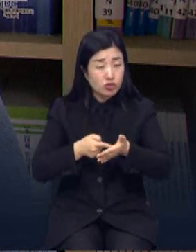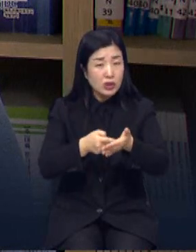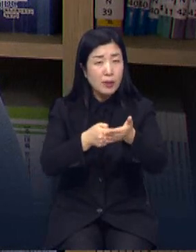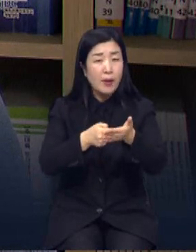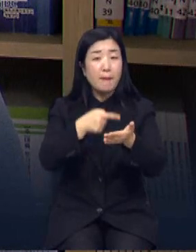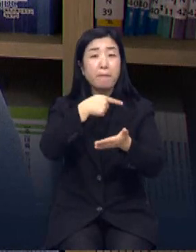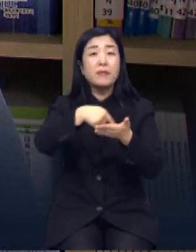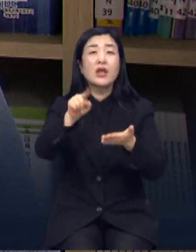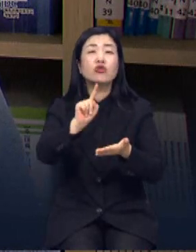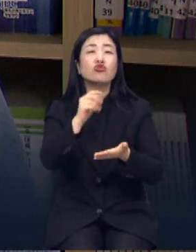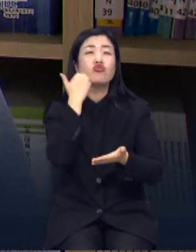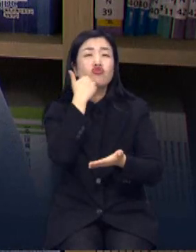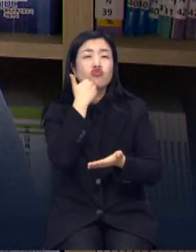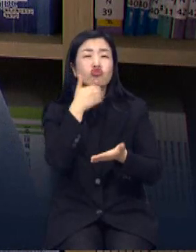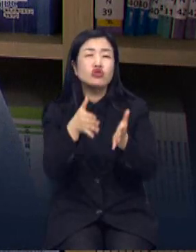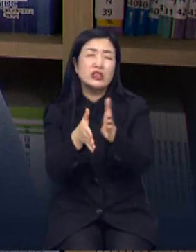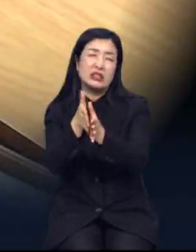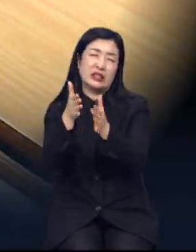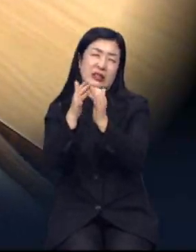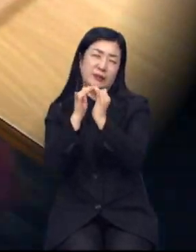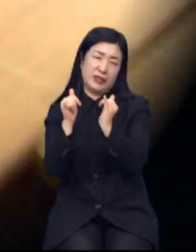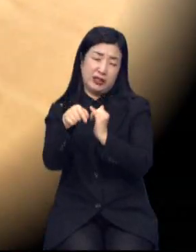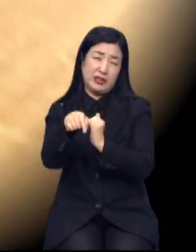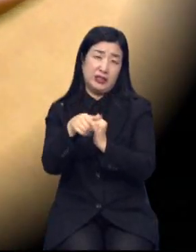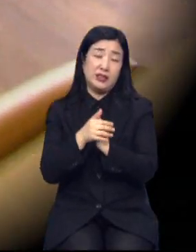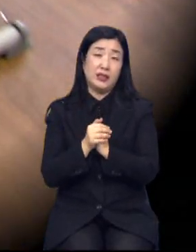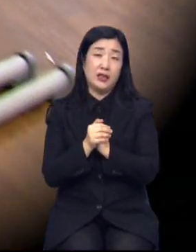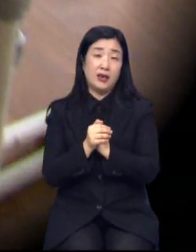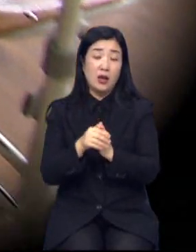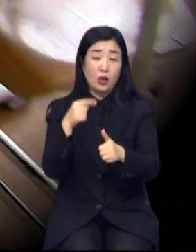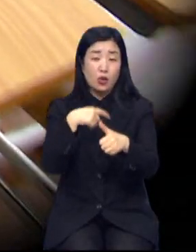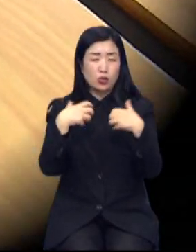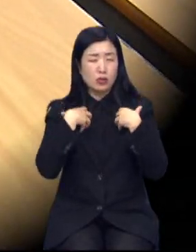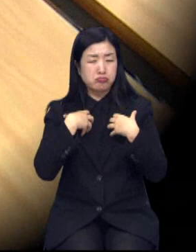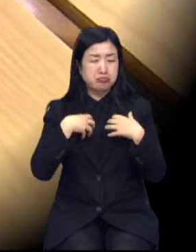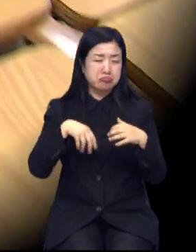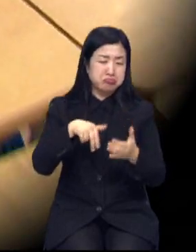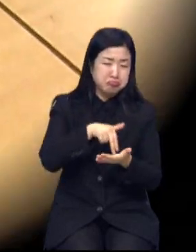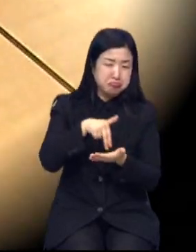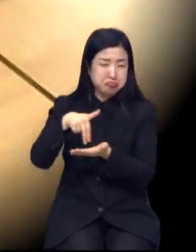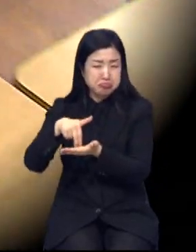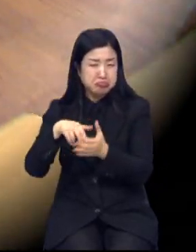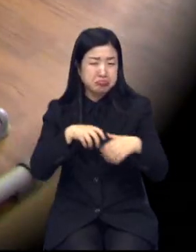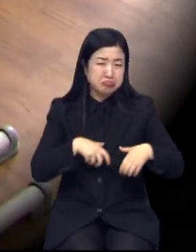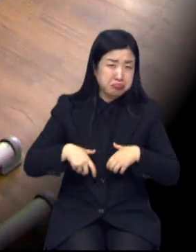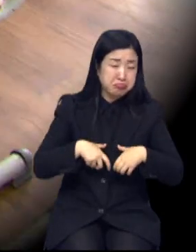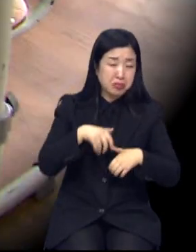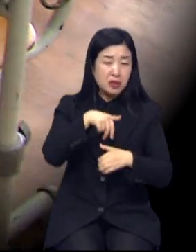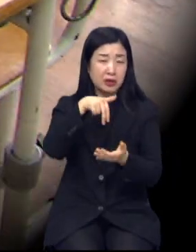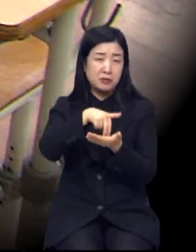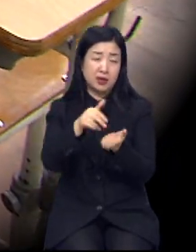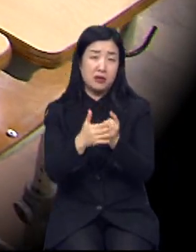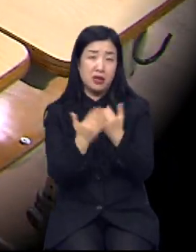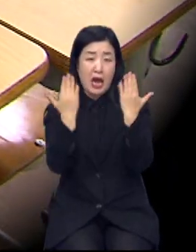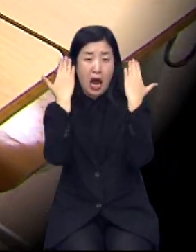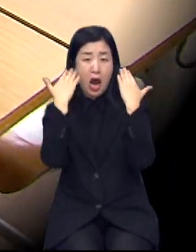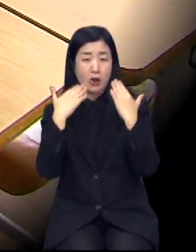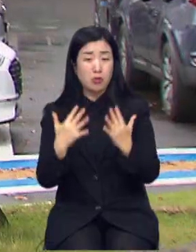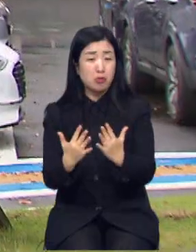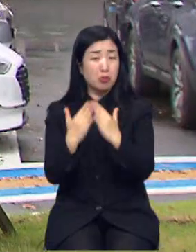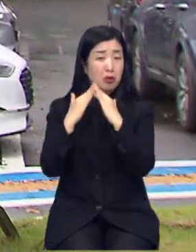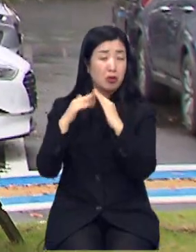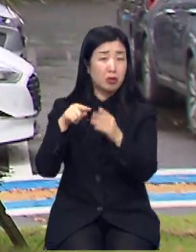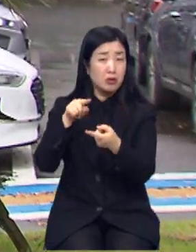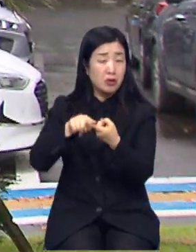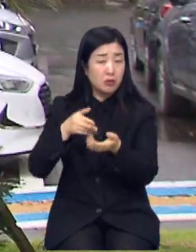피해는 우리 시민들한테 돌아간다. 교육청이 오락가락 행보를 보이고 뒤늦게 학교 건물까지 지어달라고